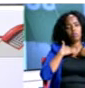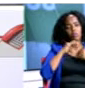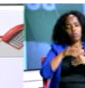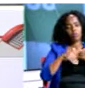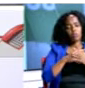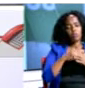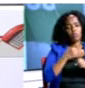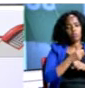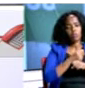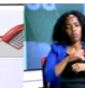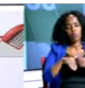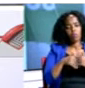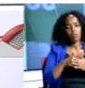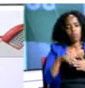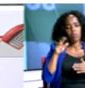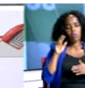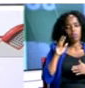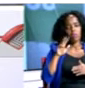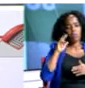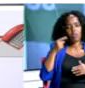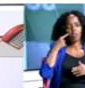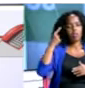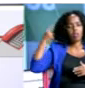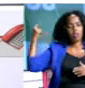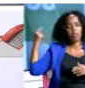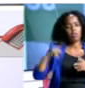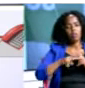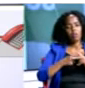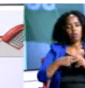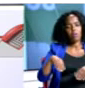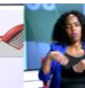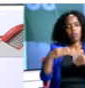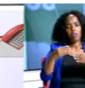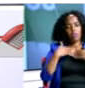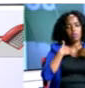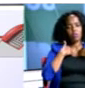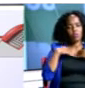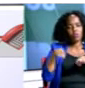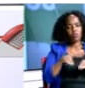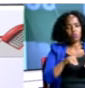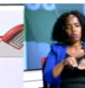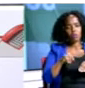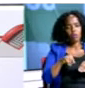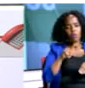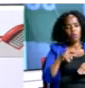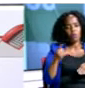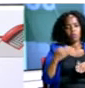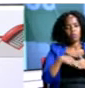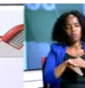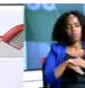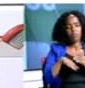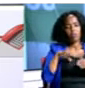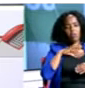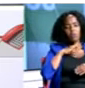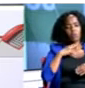oligalatif kalesar enggak darah kasih ke namat kanjuru. Senyalat di sosocia awak sekejap tu si segala kudus turun.